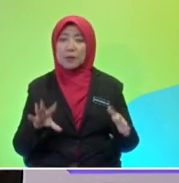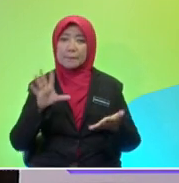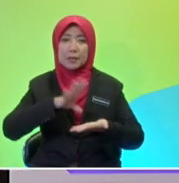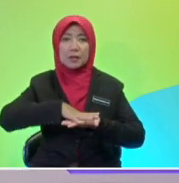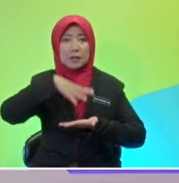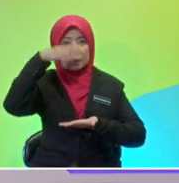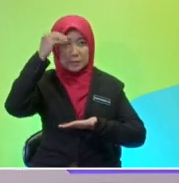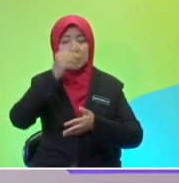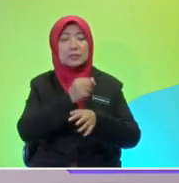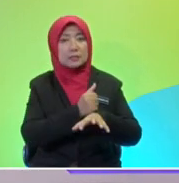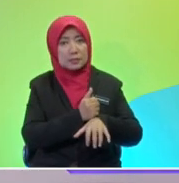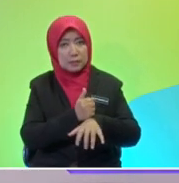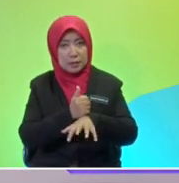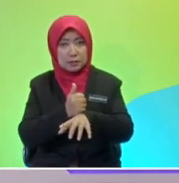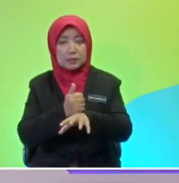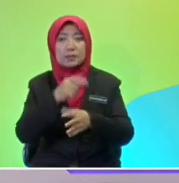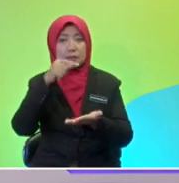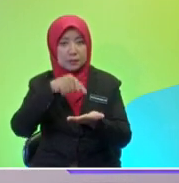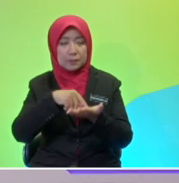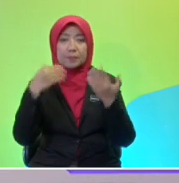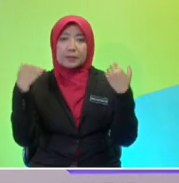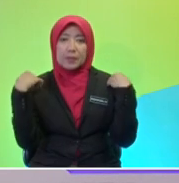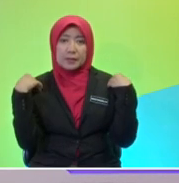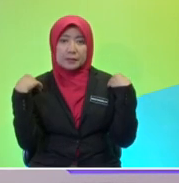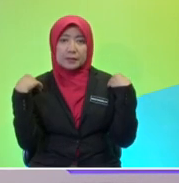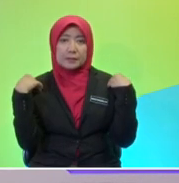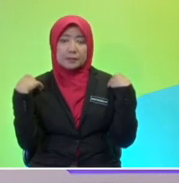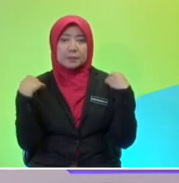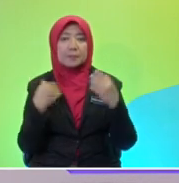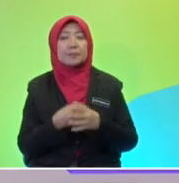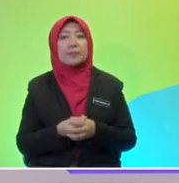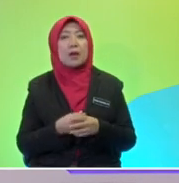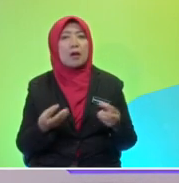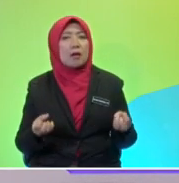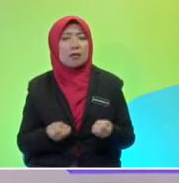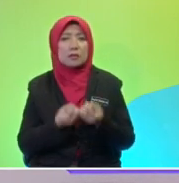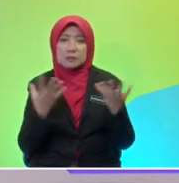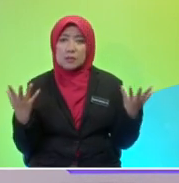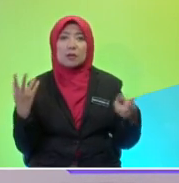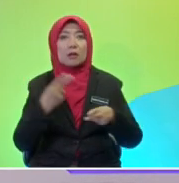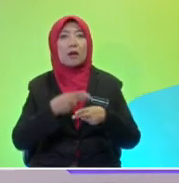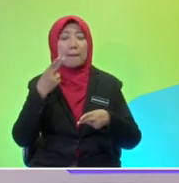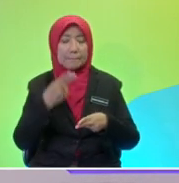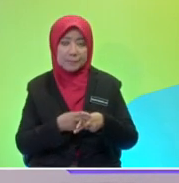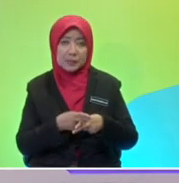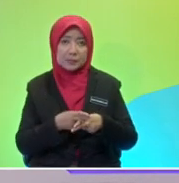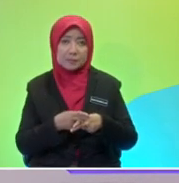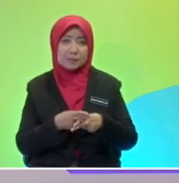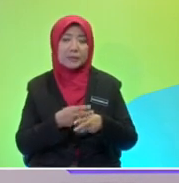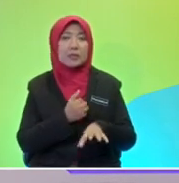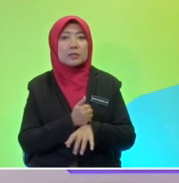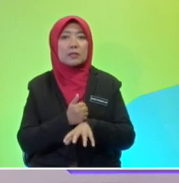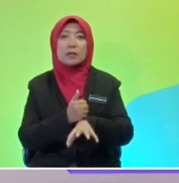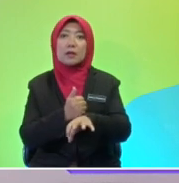serangga serangga ini terdiri dari pada macam-macam nama dan serangga ini juga